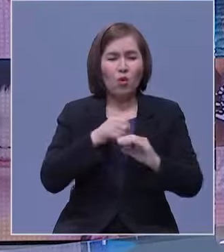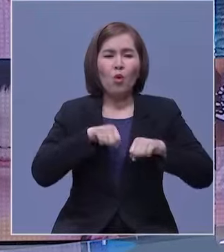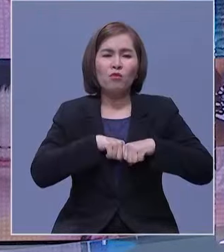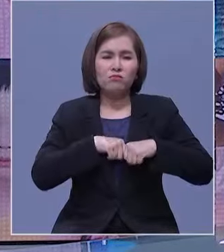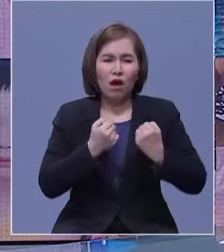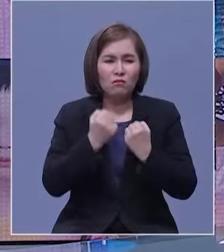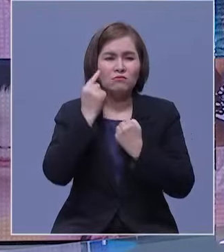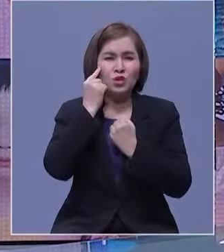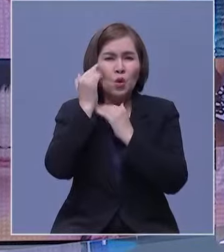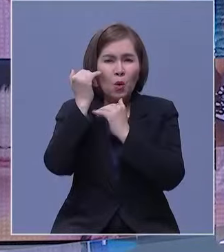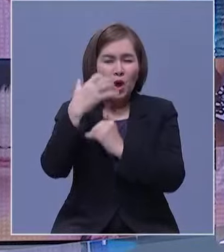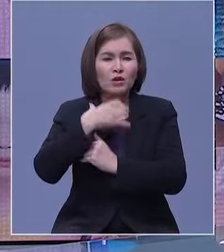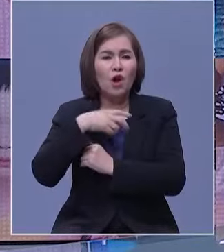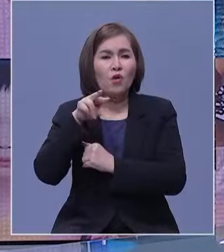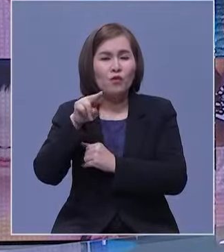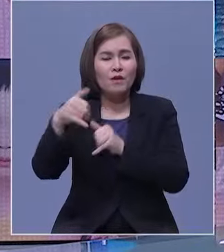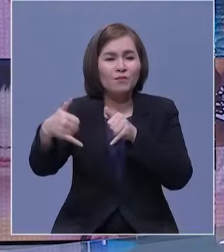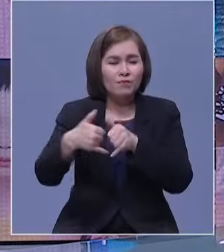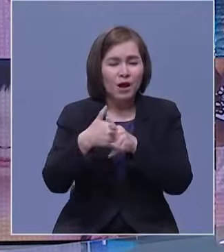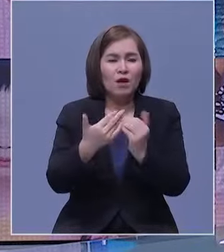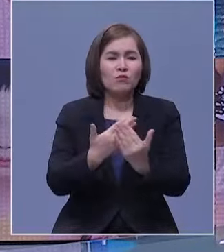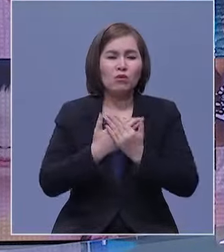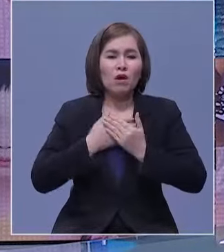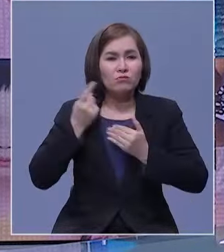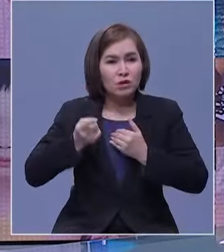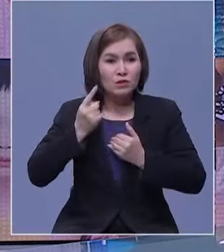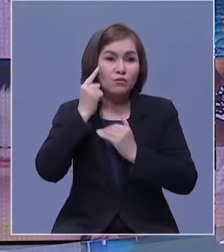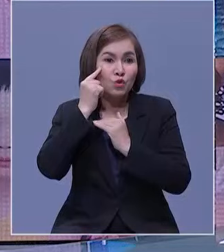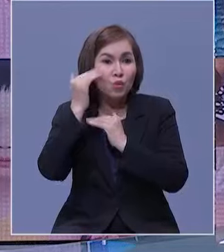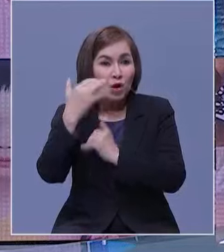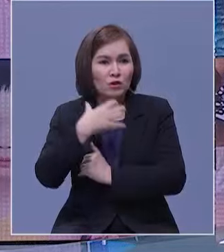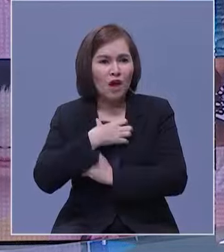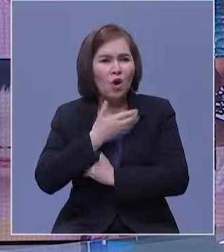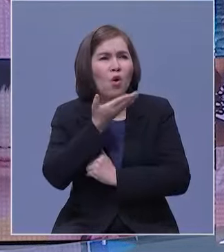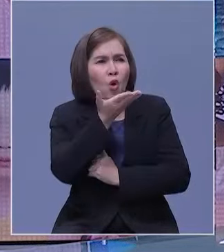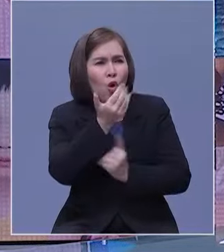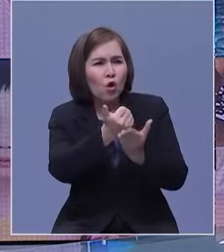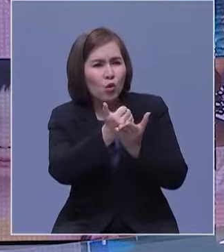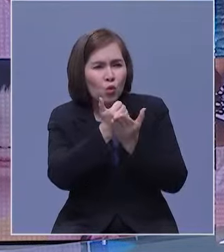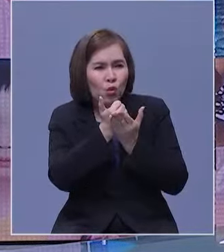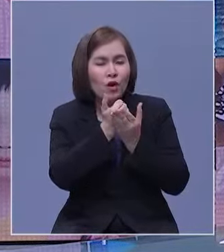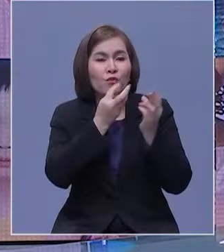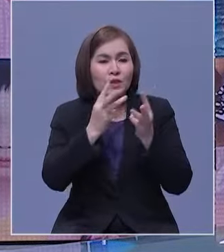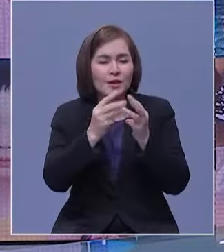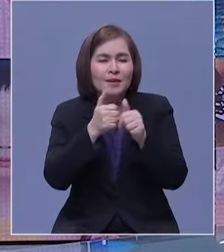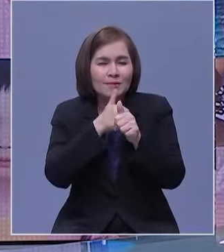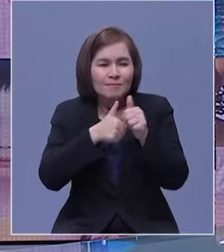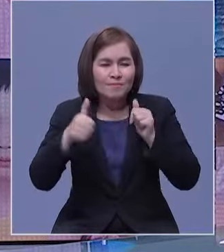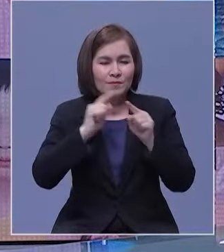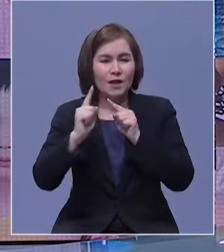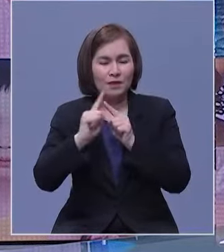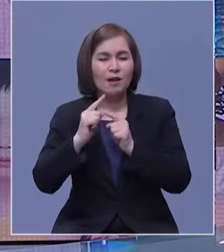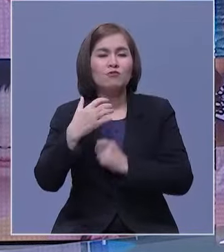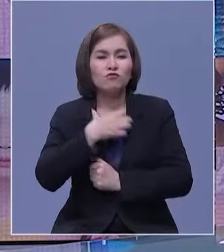ก็หว่าให้ลคืนลมารักเหมือนเก่าค่ะก็เลยไปหาหมอทำพิธีทำพิธีเสรมใส่มนเสน่ห์ให้แต่